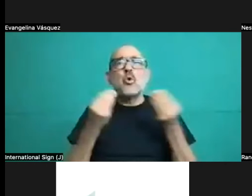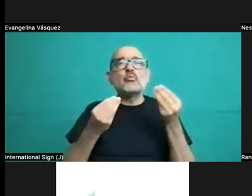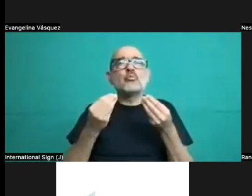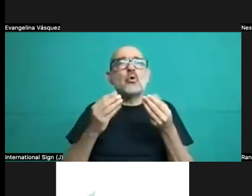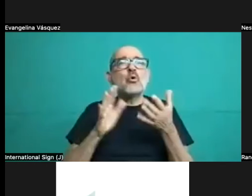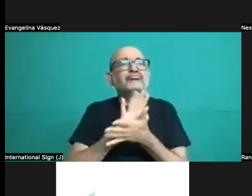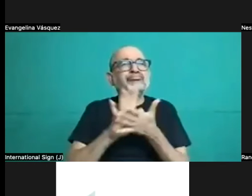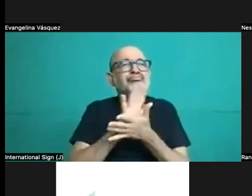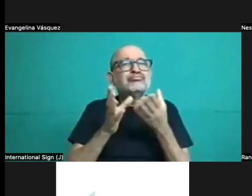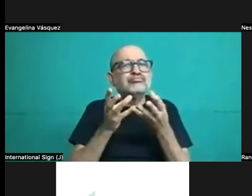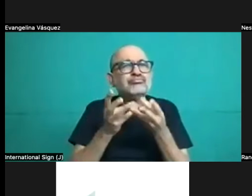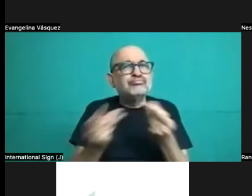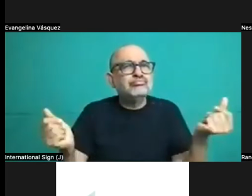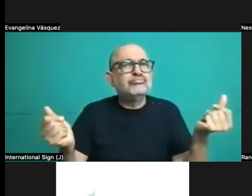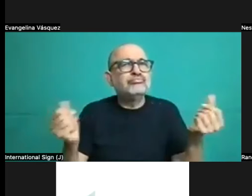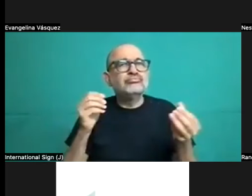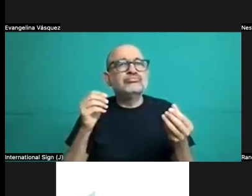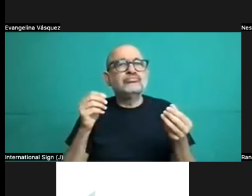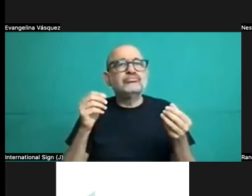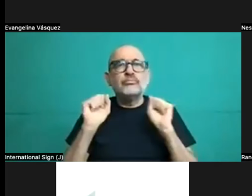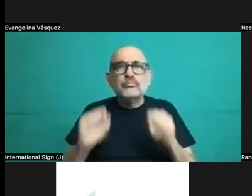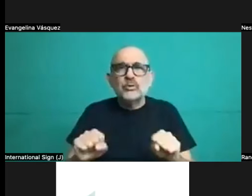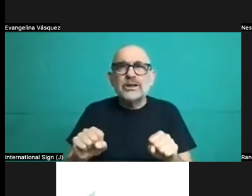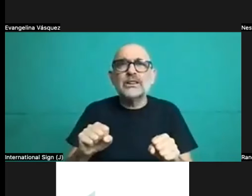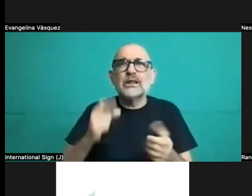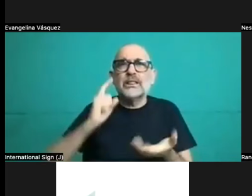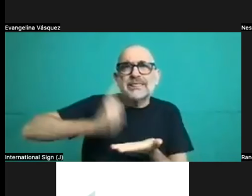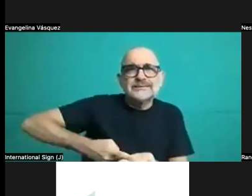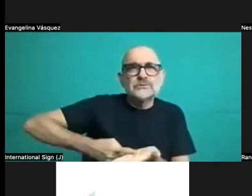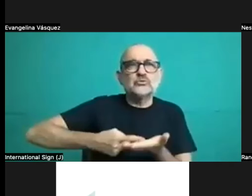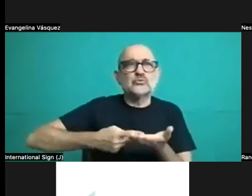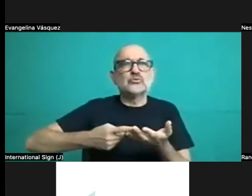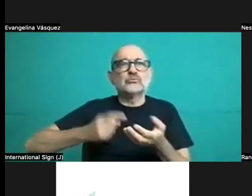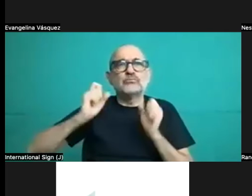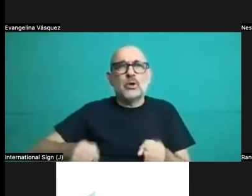des décisions qui doivent